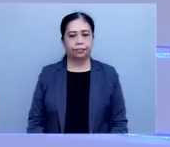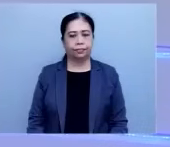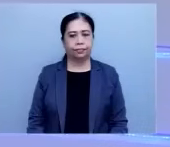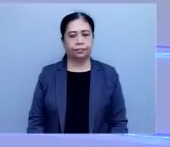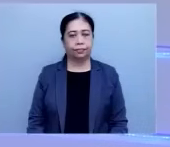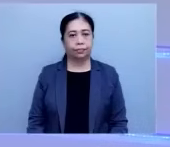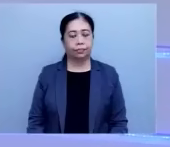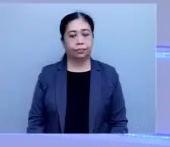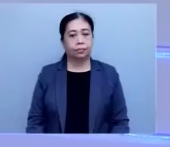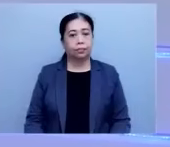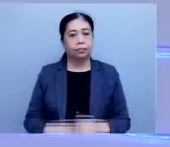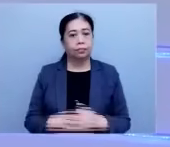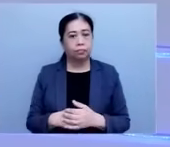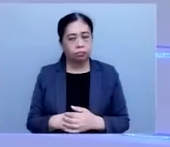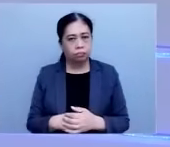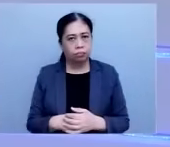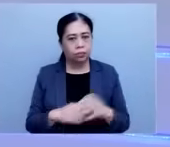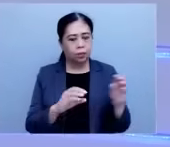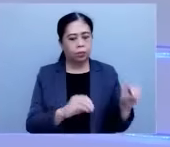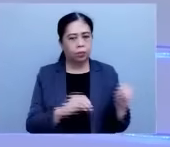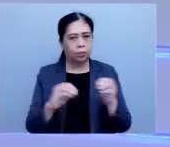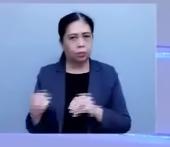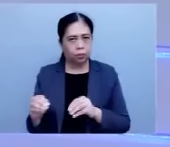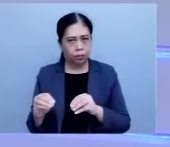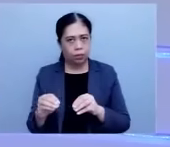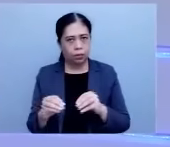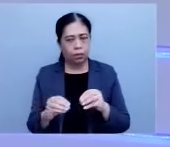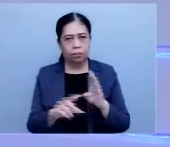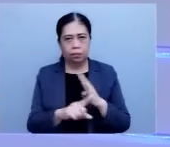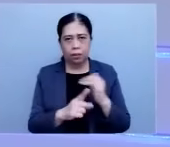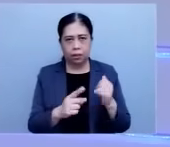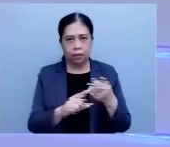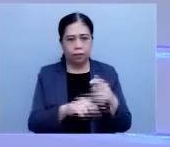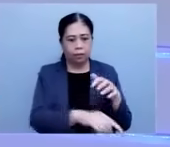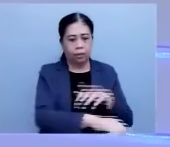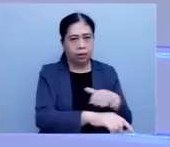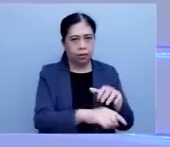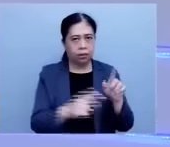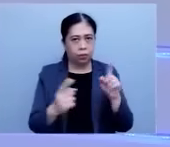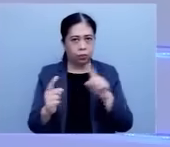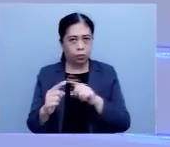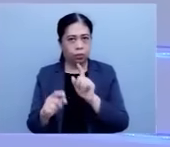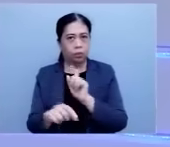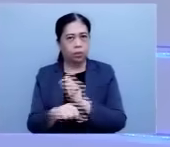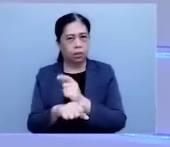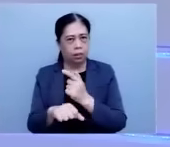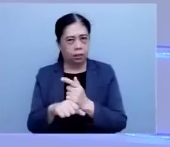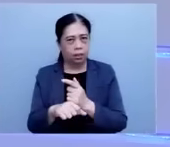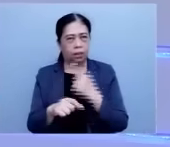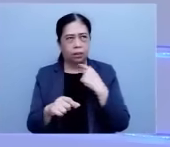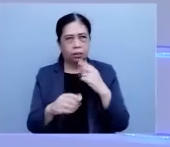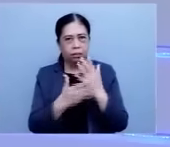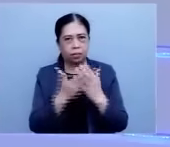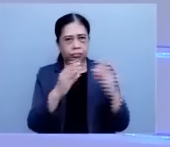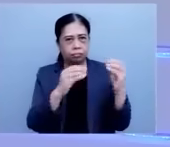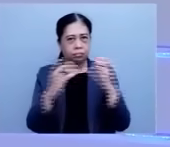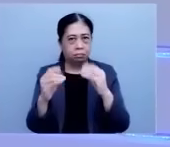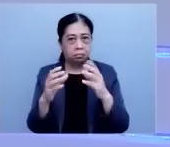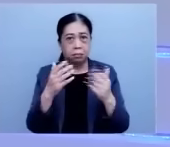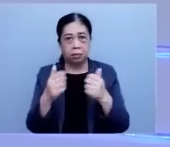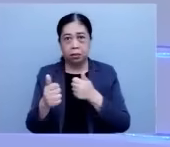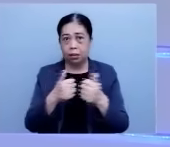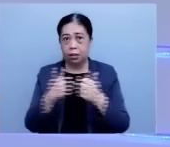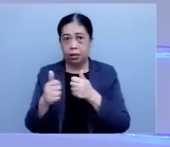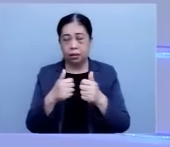Sa paglipat ng 10 barangay mula Makati papunta ng Taguig, umuugo ngayon ang posibilidad na tumakbong mayor ng Taguig si